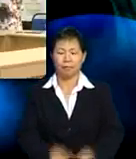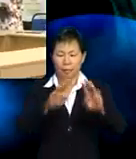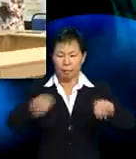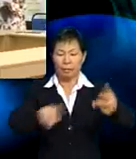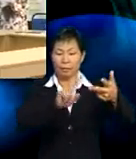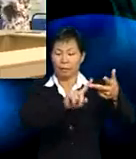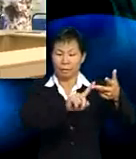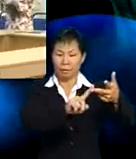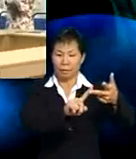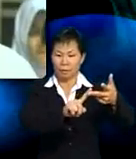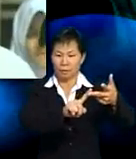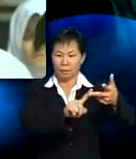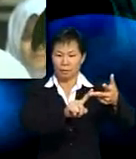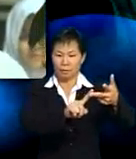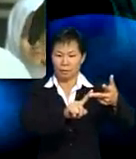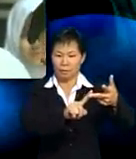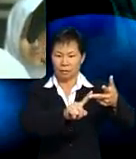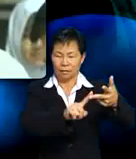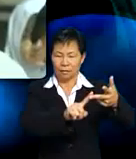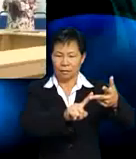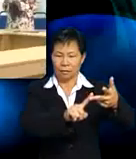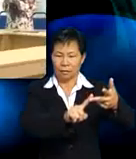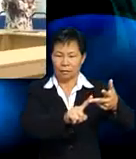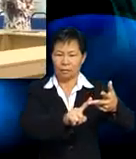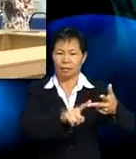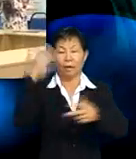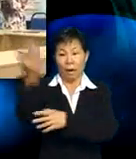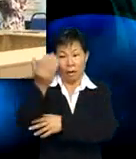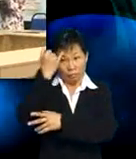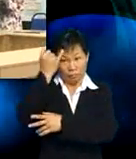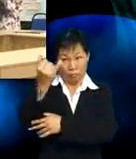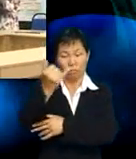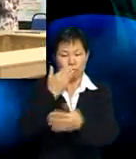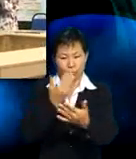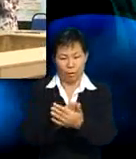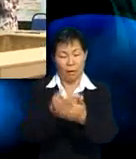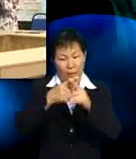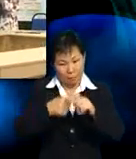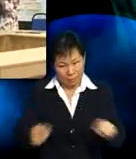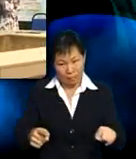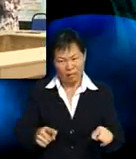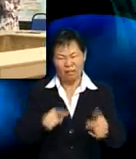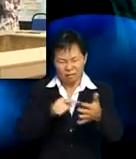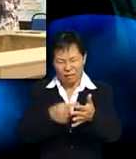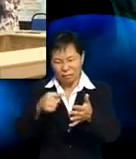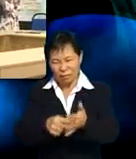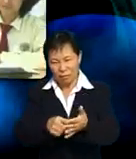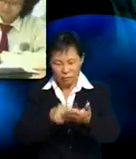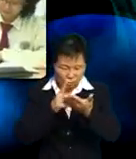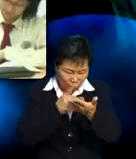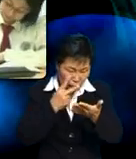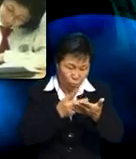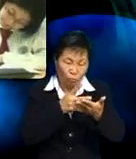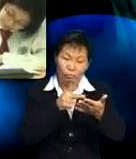Pelajar yang ketiga pula iaitu Ezrai. Ezrai juga telah menyampaikan ideanya dengan baik, tetapi sekali-sekala dia merujuk